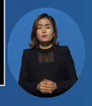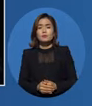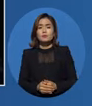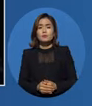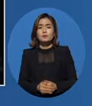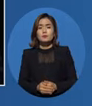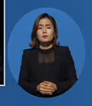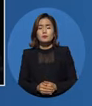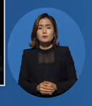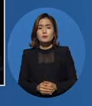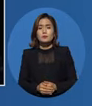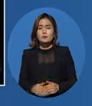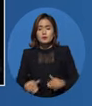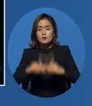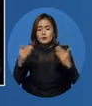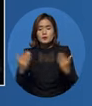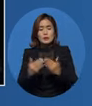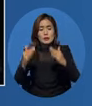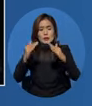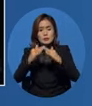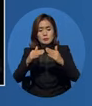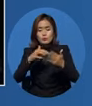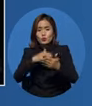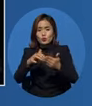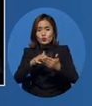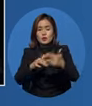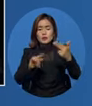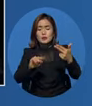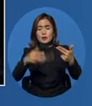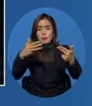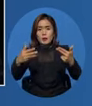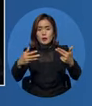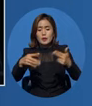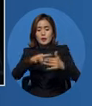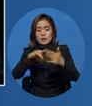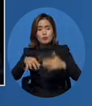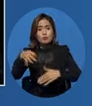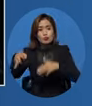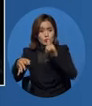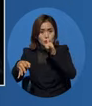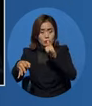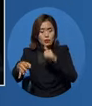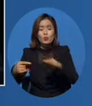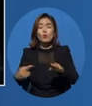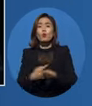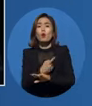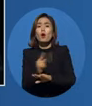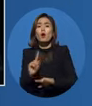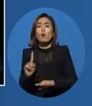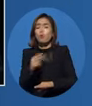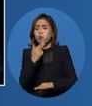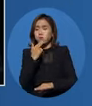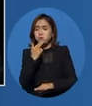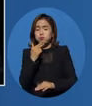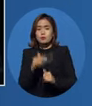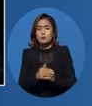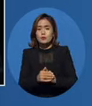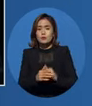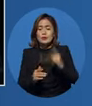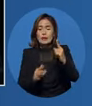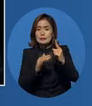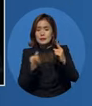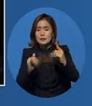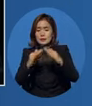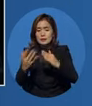하신 우리 전체 가구수의 7천 파파 8% 밖에 종부세를 내지 않습니다 그리고 얻도록 1가 오실